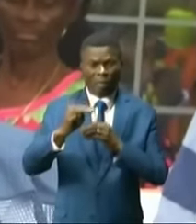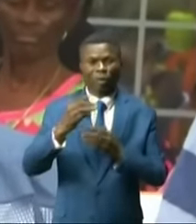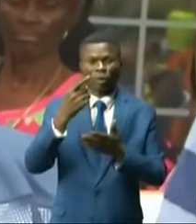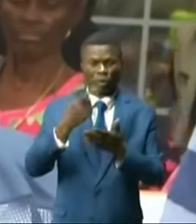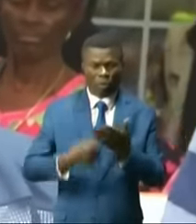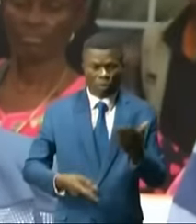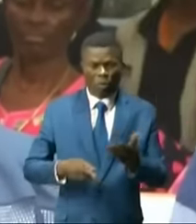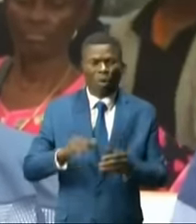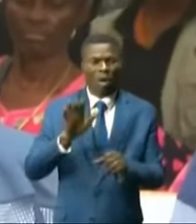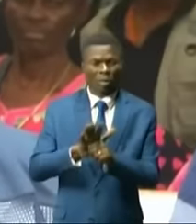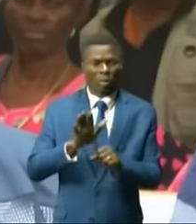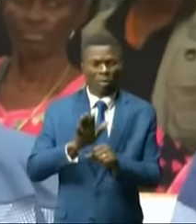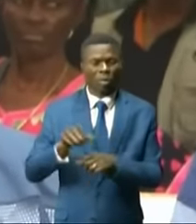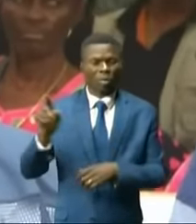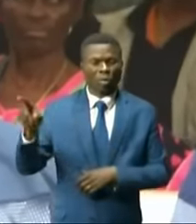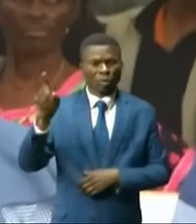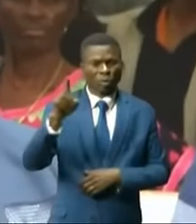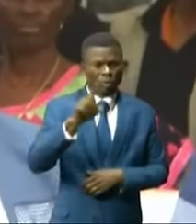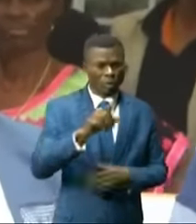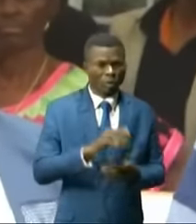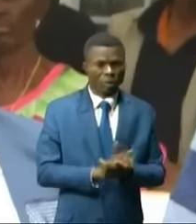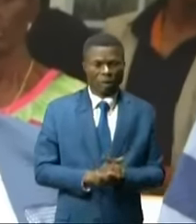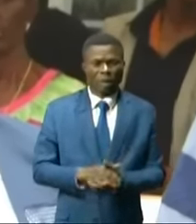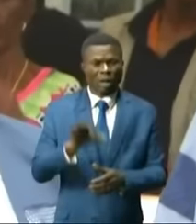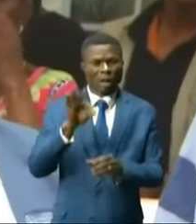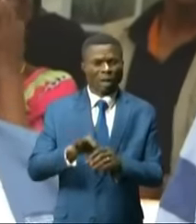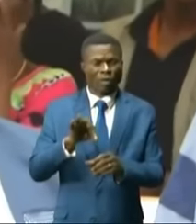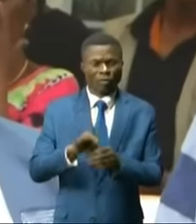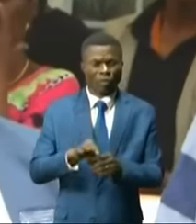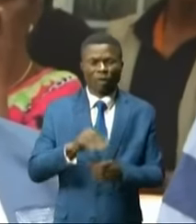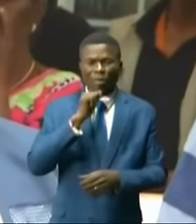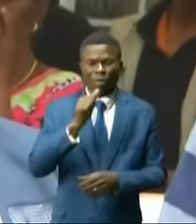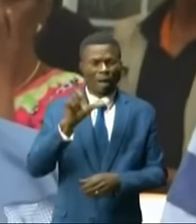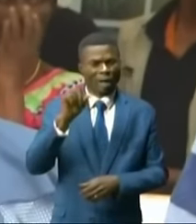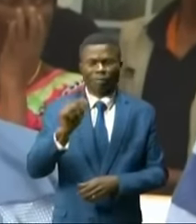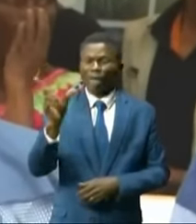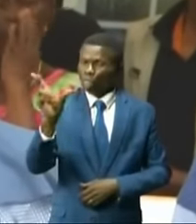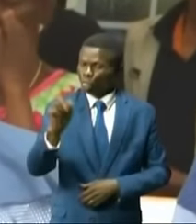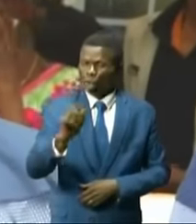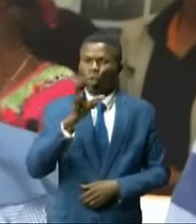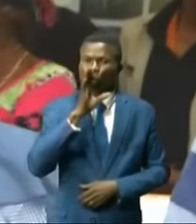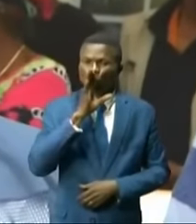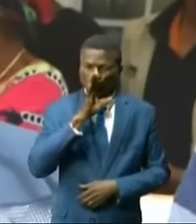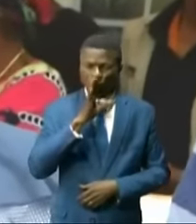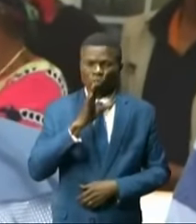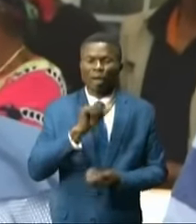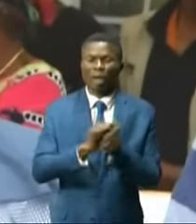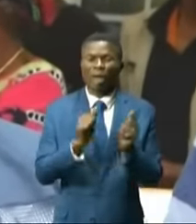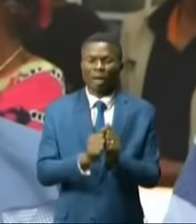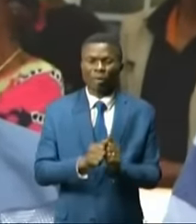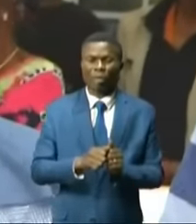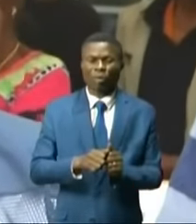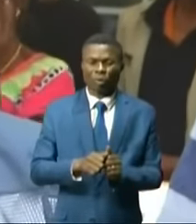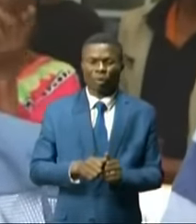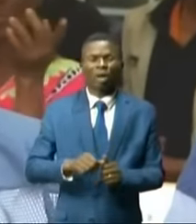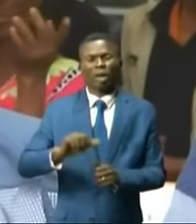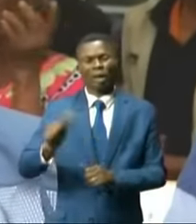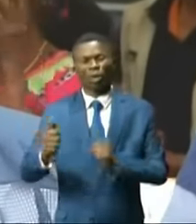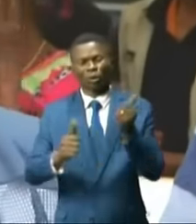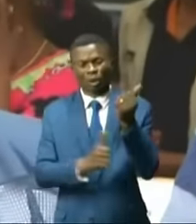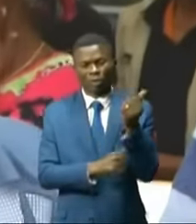véhiculés ça et là, papa et l'expo et fin, je me dis que c'est une stratégie électorale des uns et des